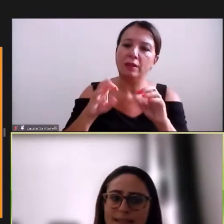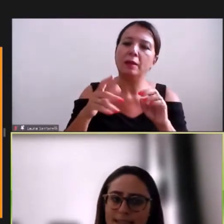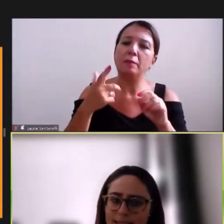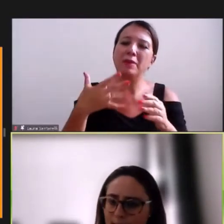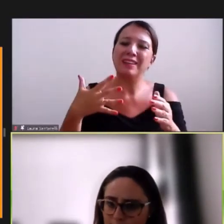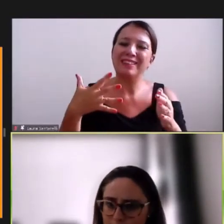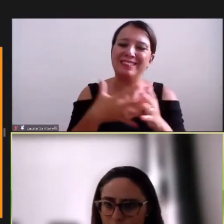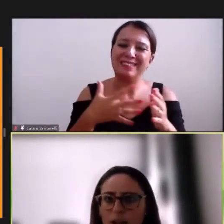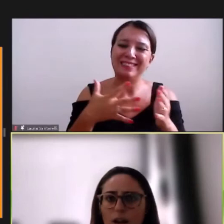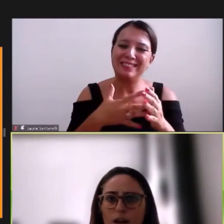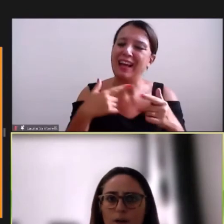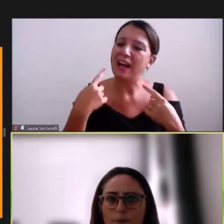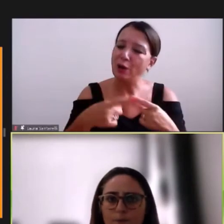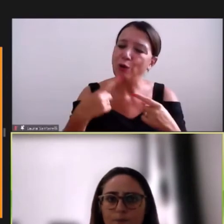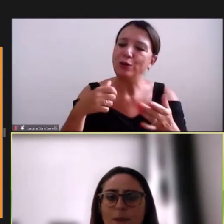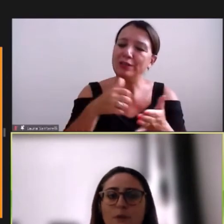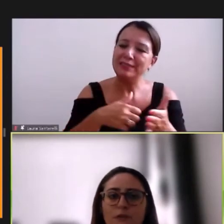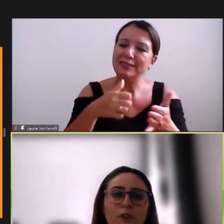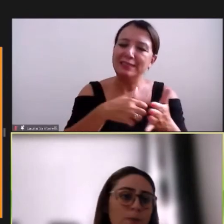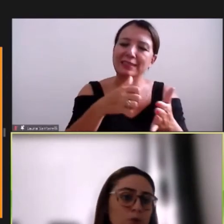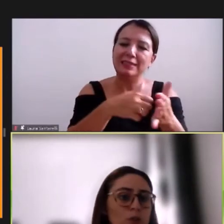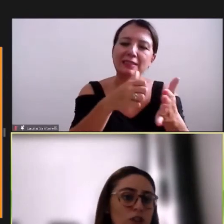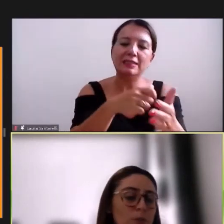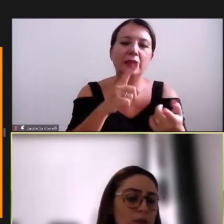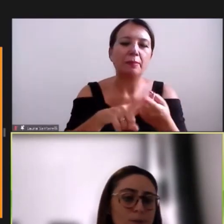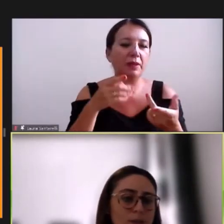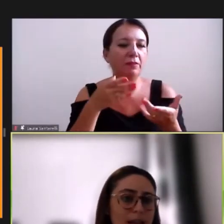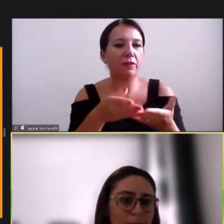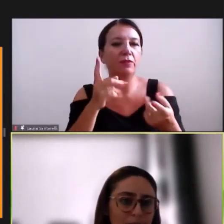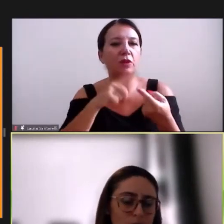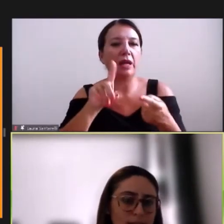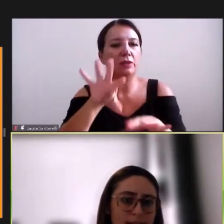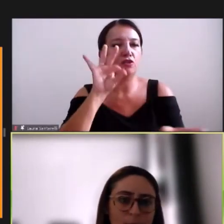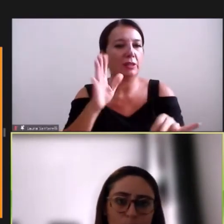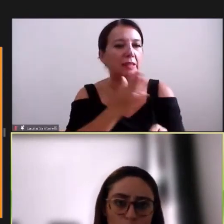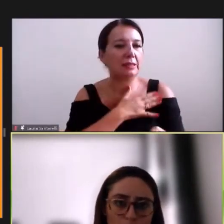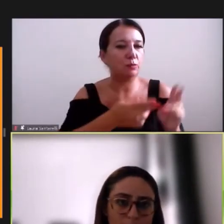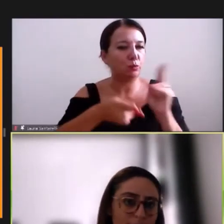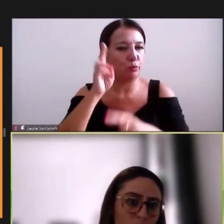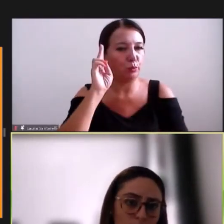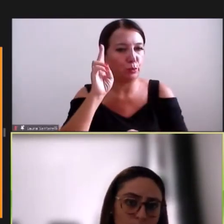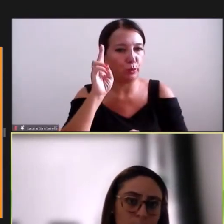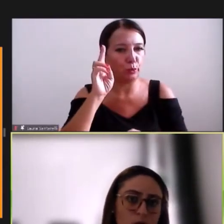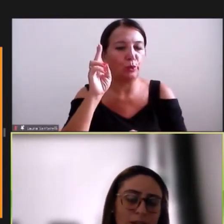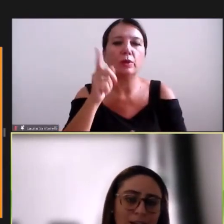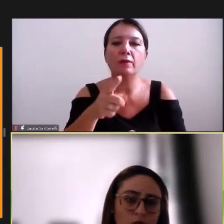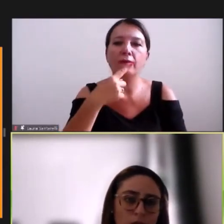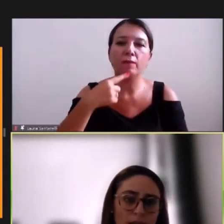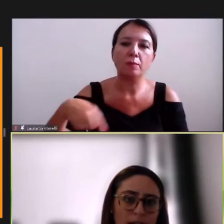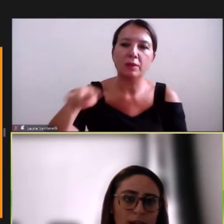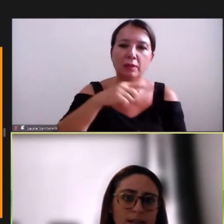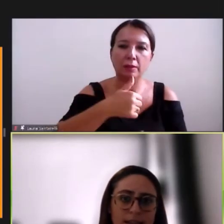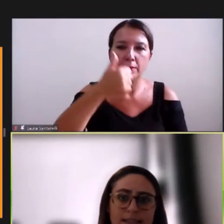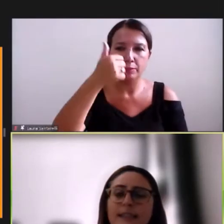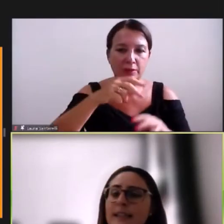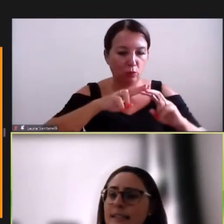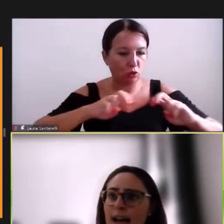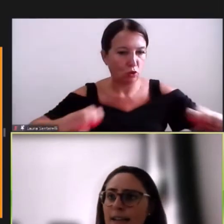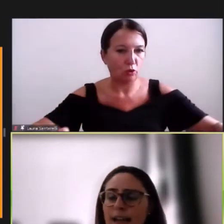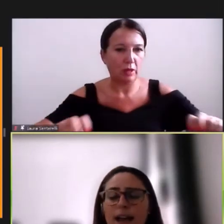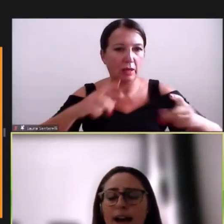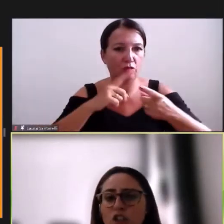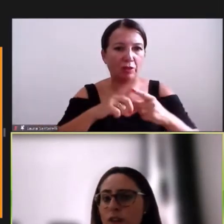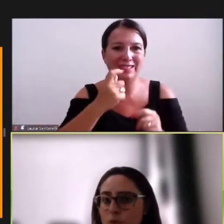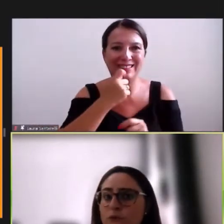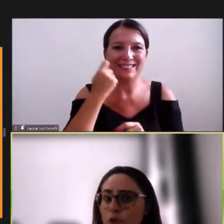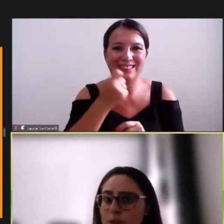sono persistenti e per favorire appunto una scelta più responsabile. Voi stessi appunto mi avete detto nel primo sondaggio che sareste